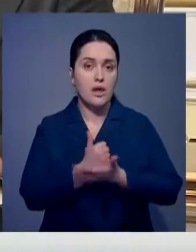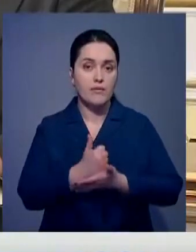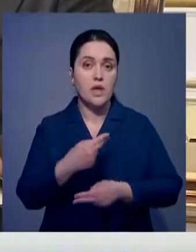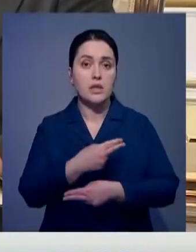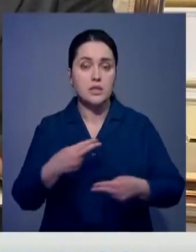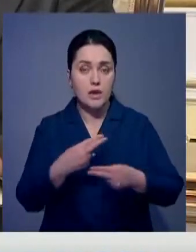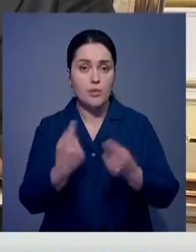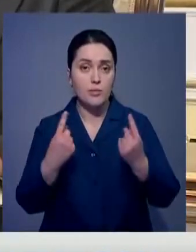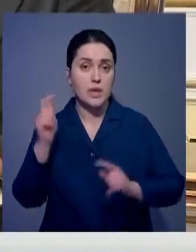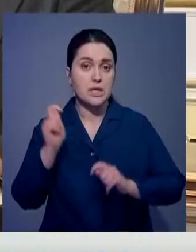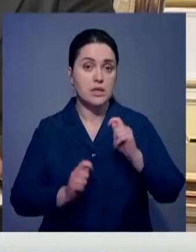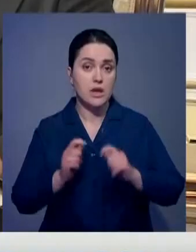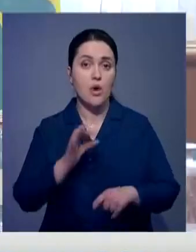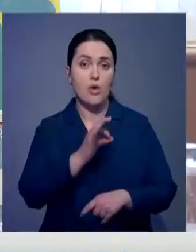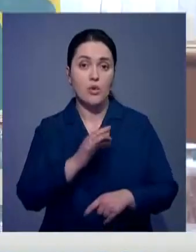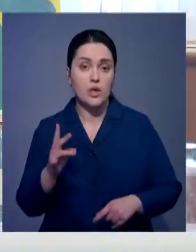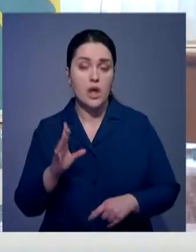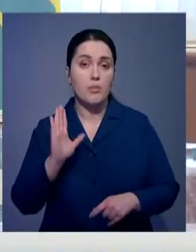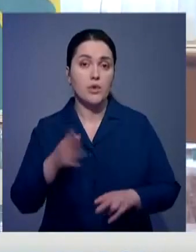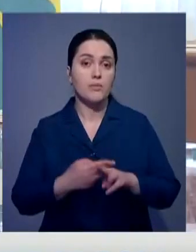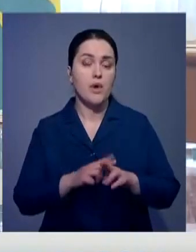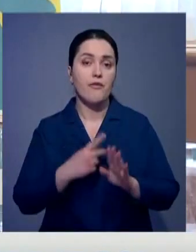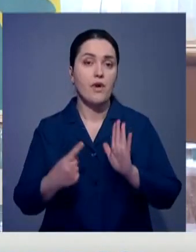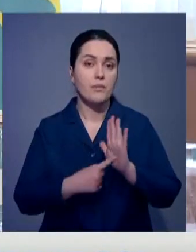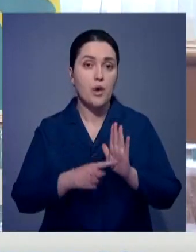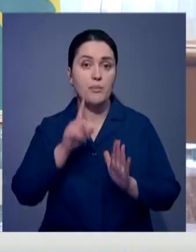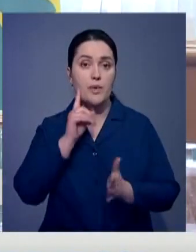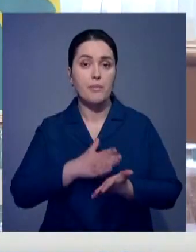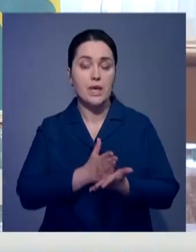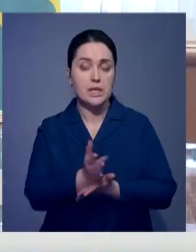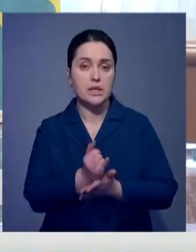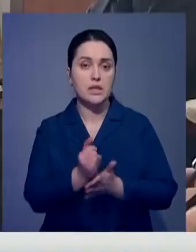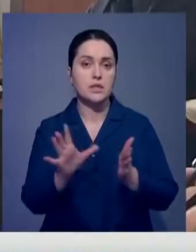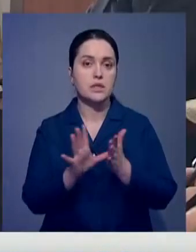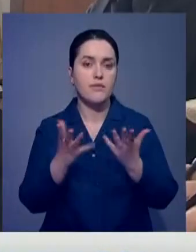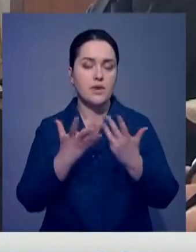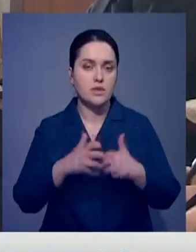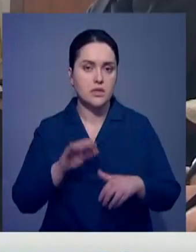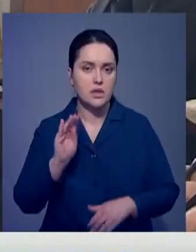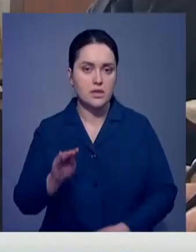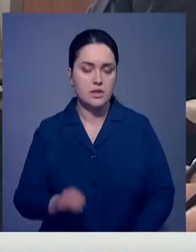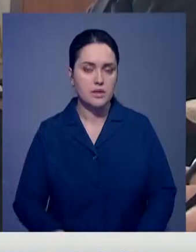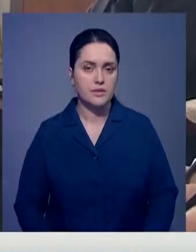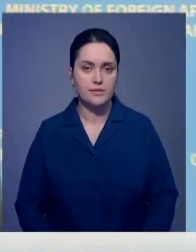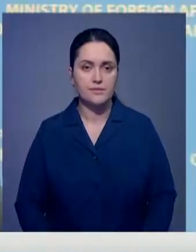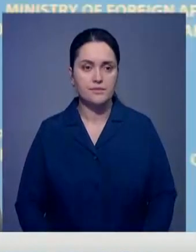основными темами юбилейной сессии Генеральной Ассамблеи ООН станут как раз вопросы молодежной политики и цифровизации.